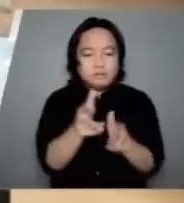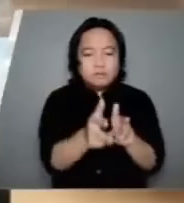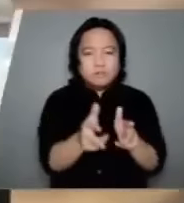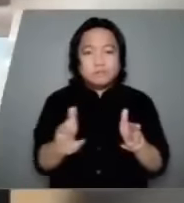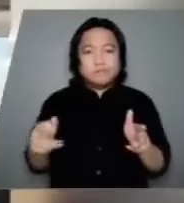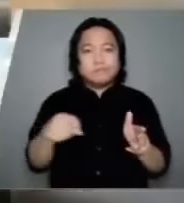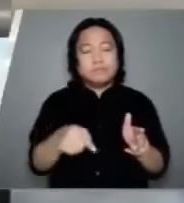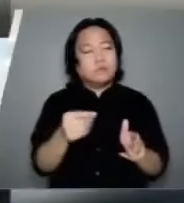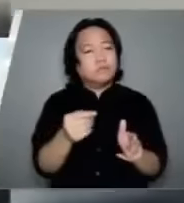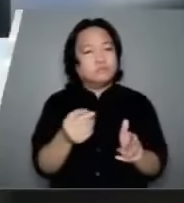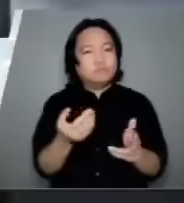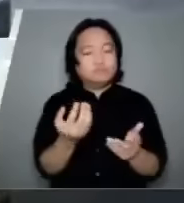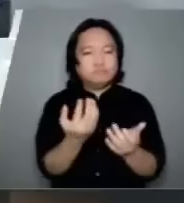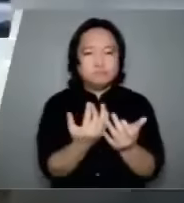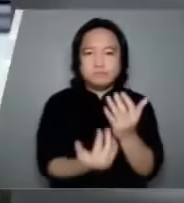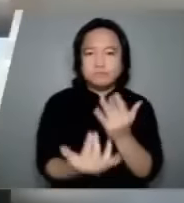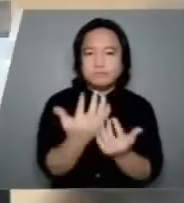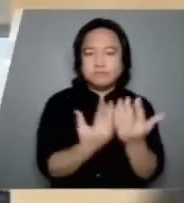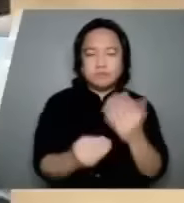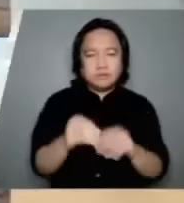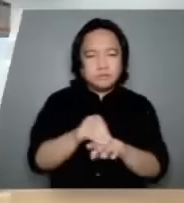naman ang aparatong sasakyan.